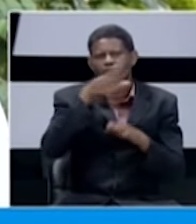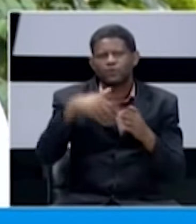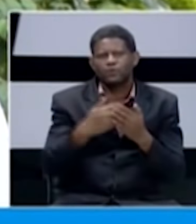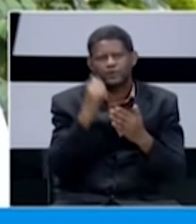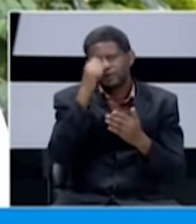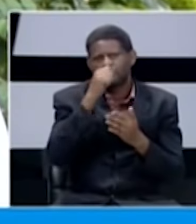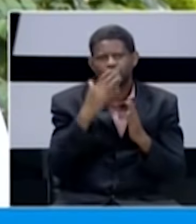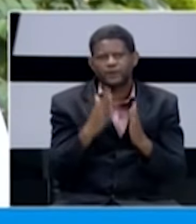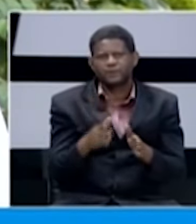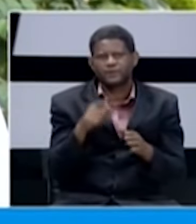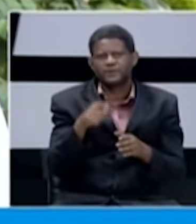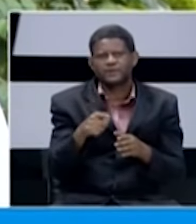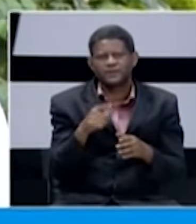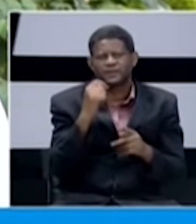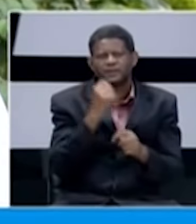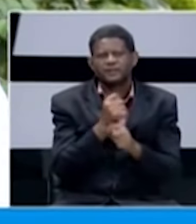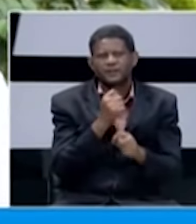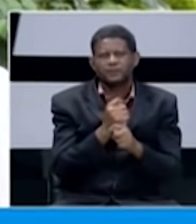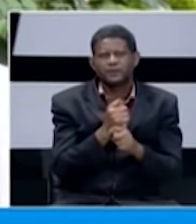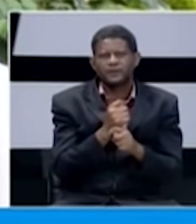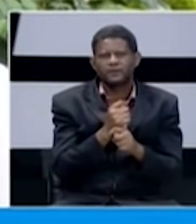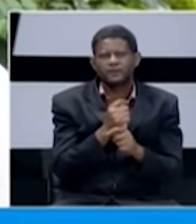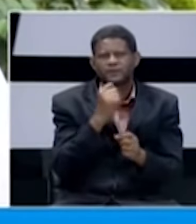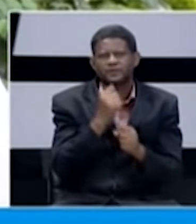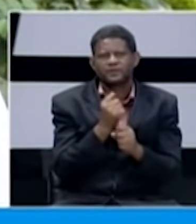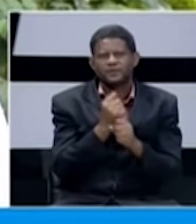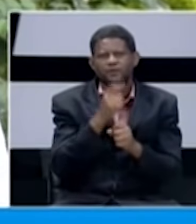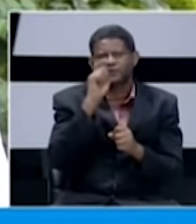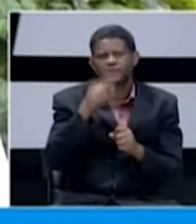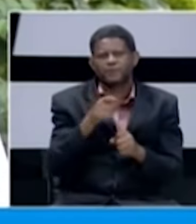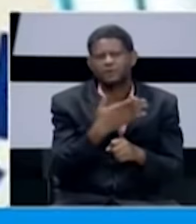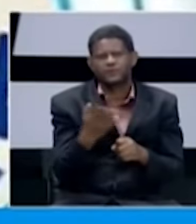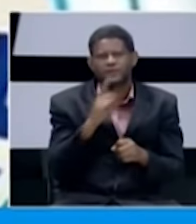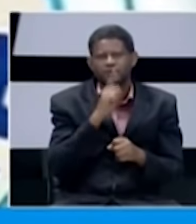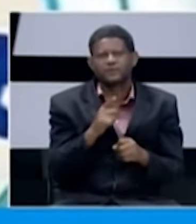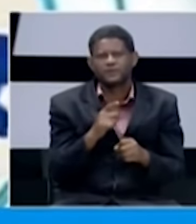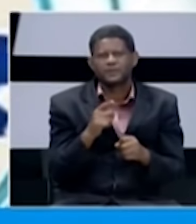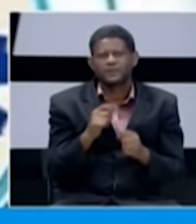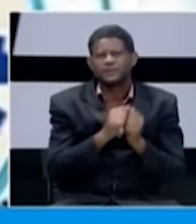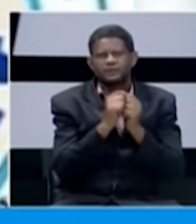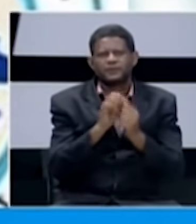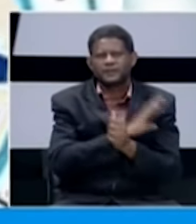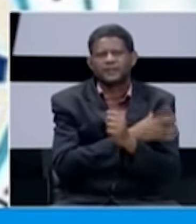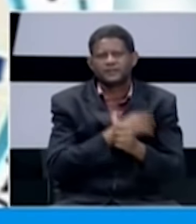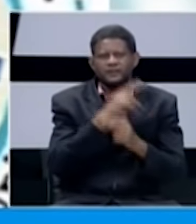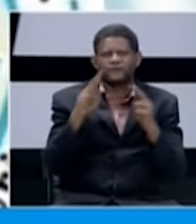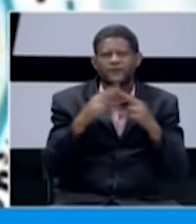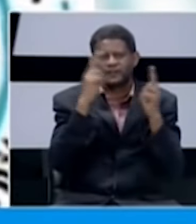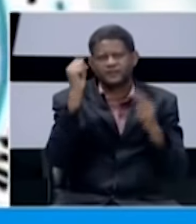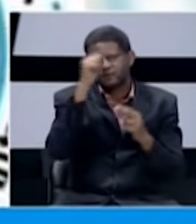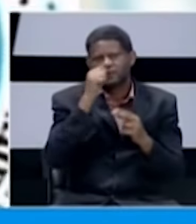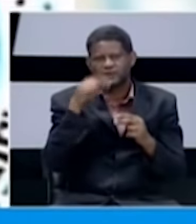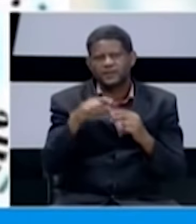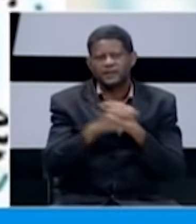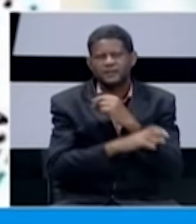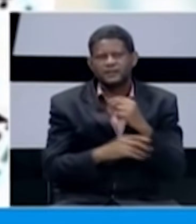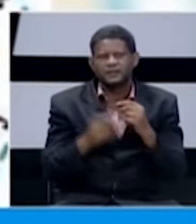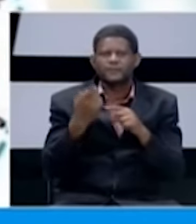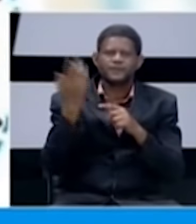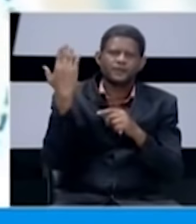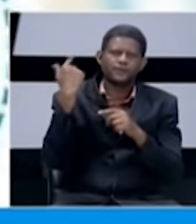نزي تجارا ونتو كسر حل لقبع قد عيم عليه امرات حیلتات فدرالیس ایتیپیا از هاجر نام نور